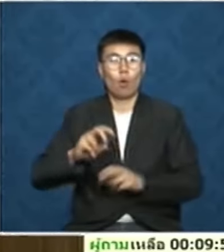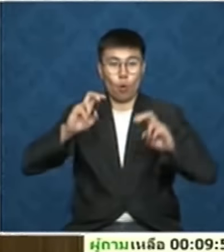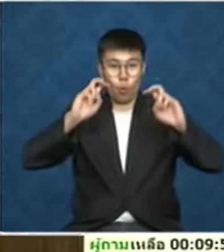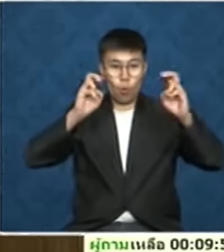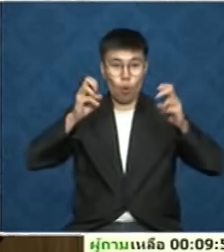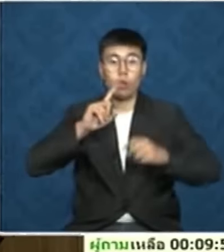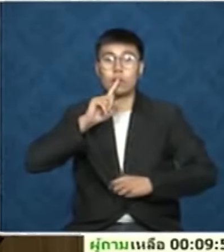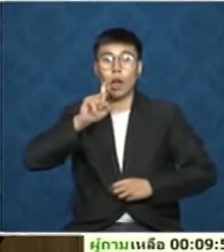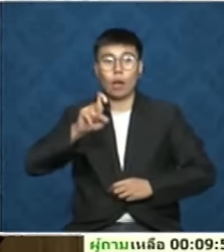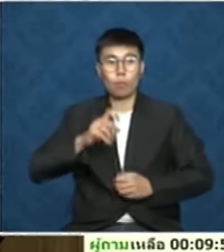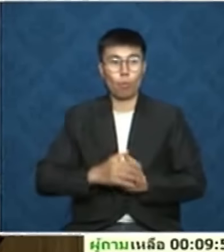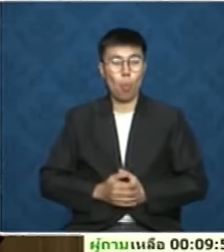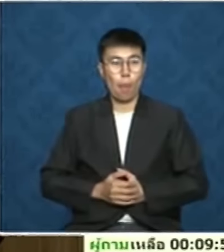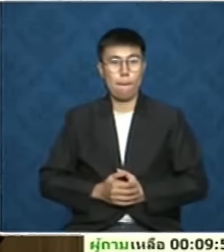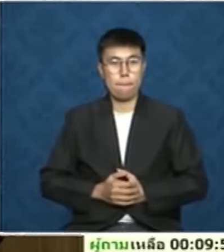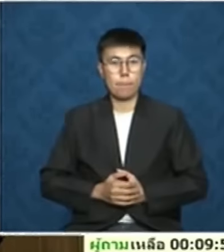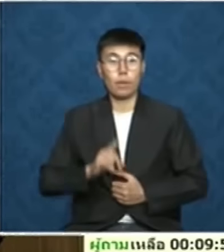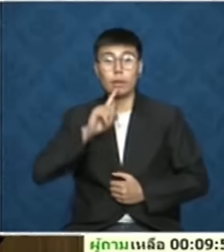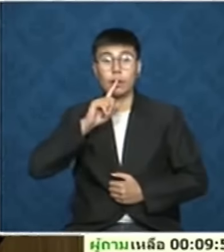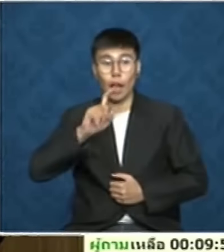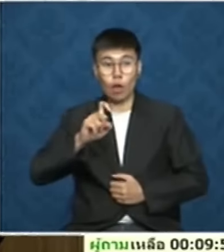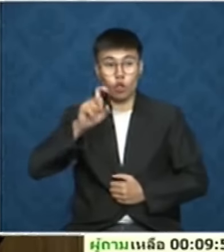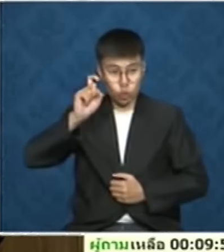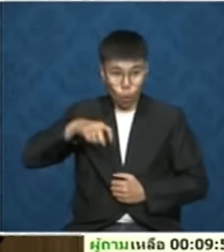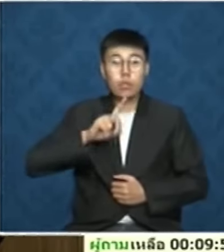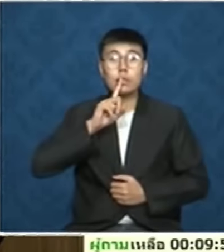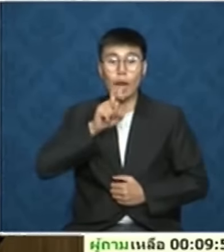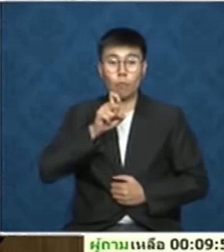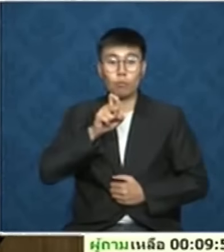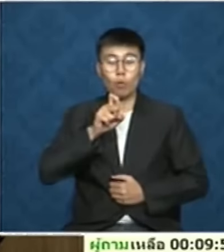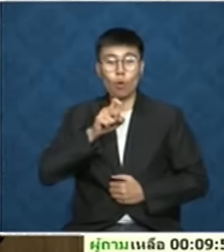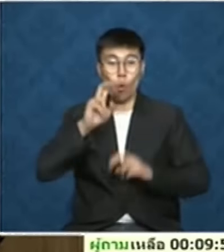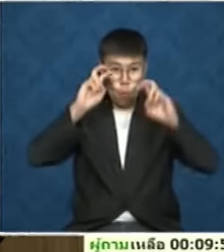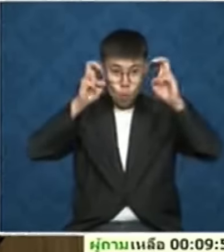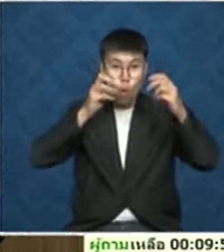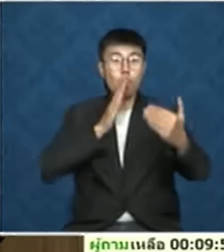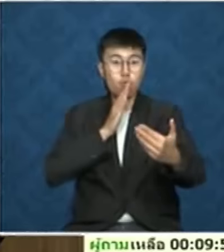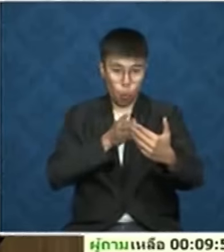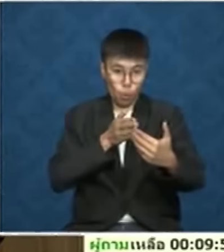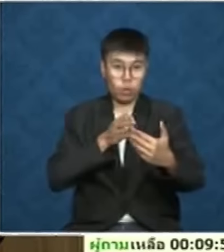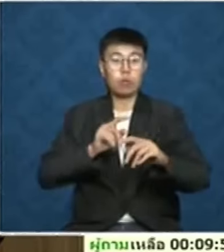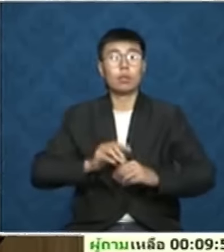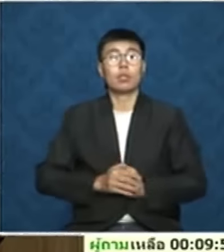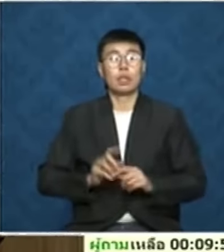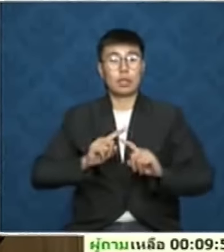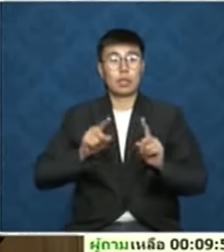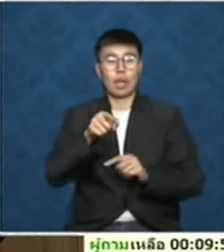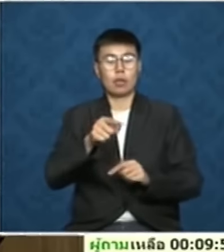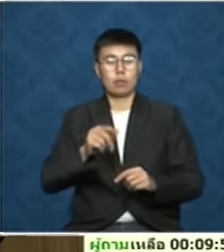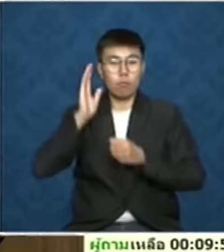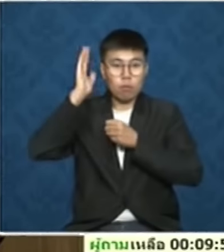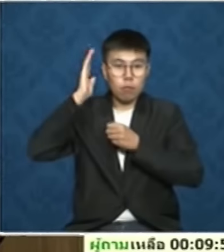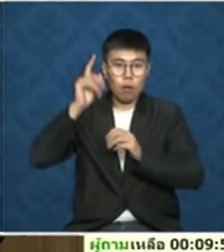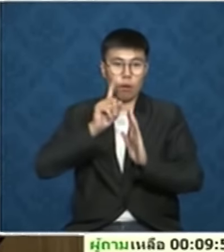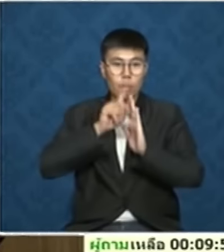ค่ะผู้สึข่าวโทรศัพท์ไปสอบถามคุณสนองบอกว่าไม่ต้องขยายความแล้วตัดสาย